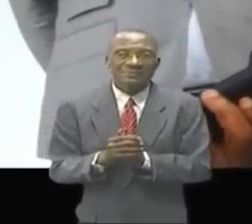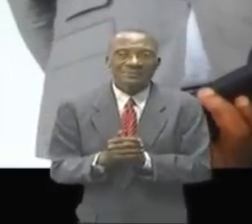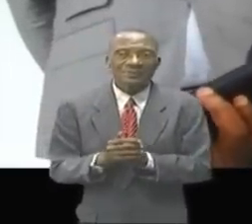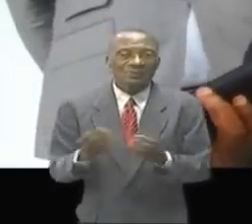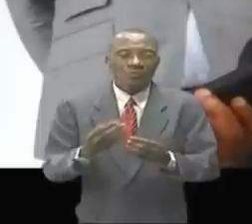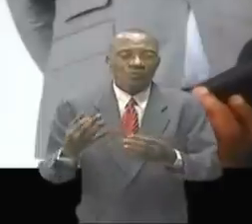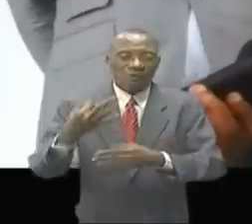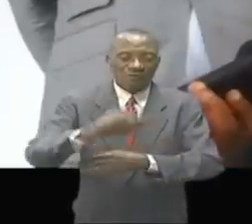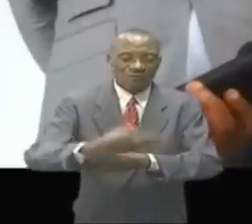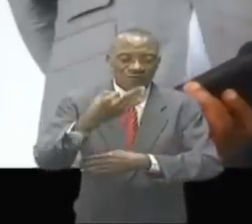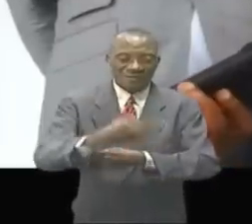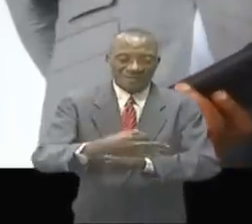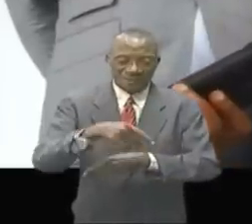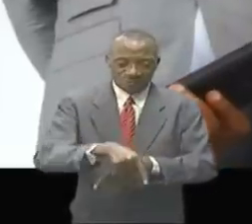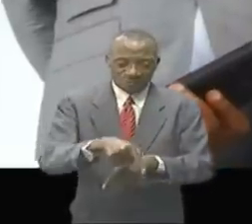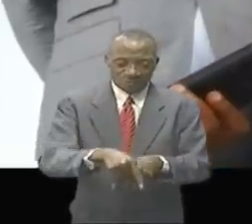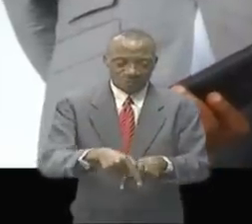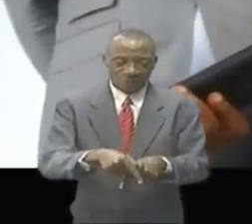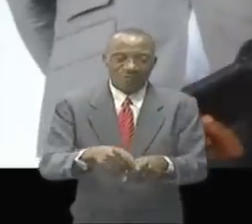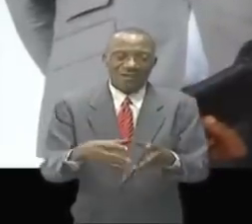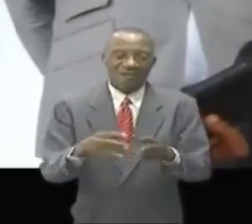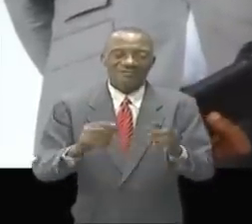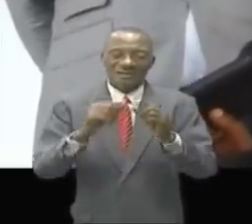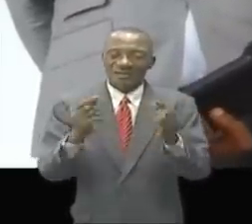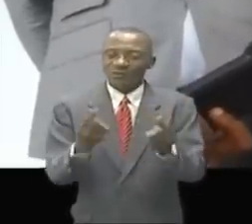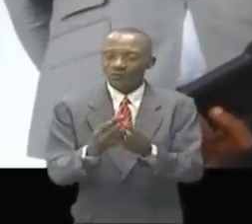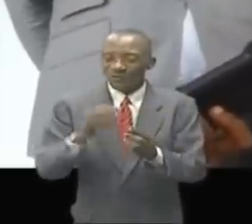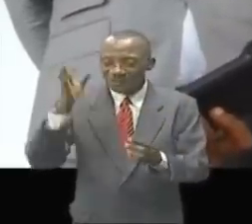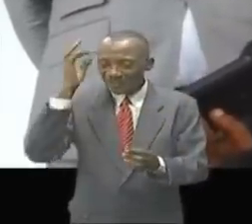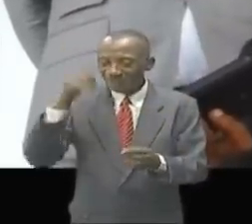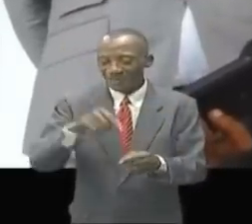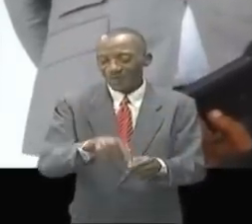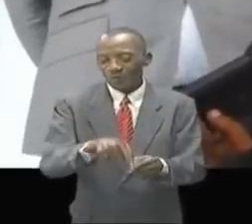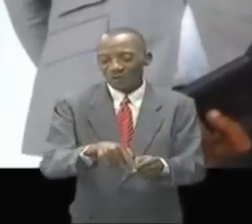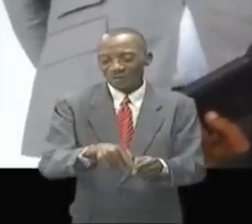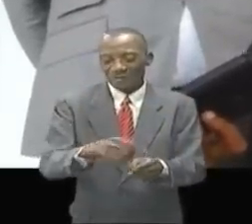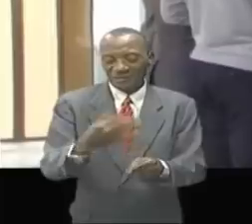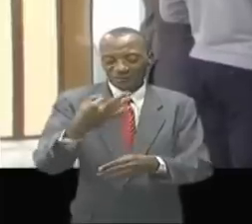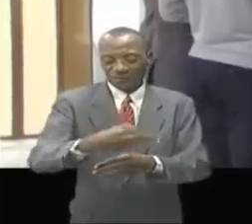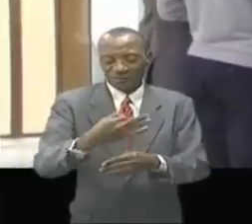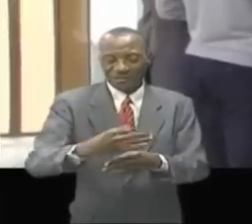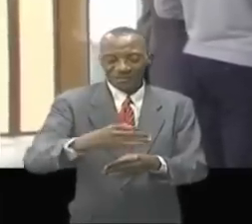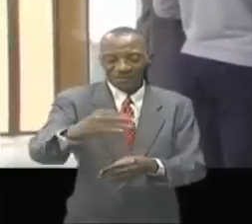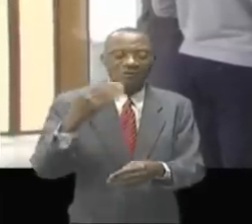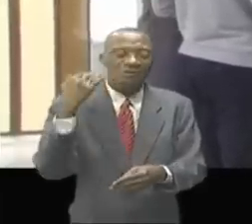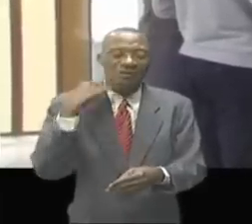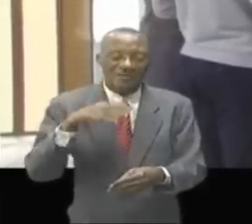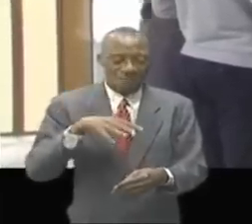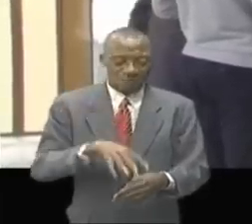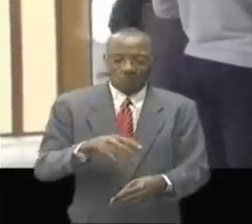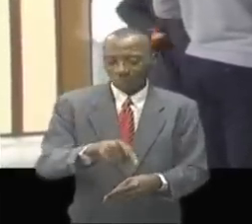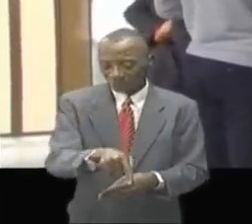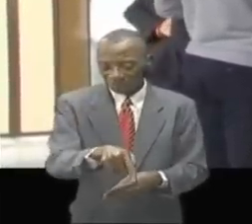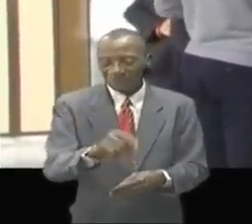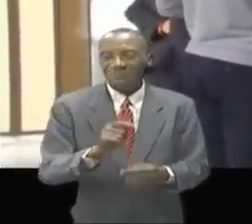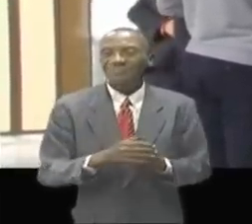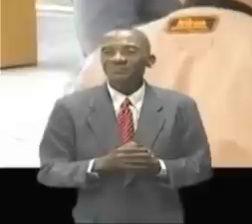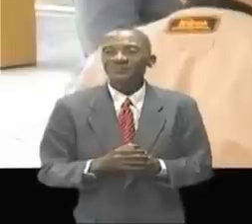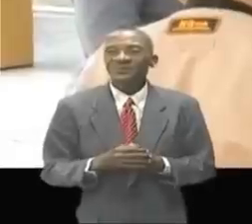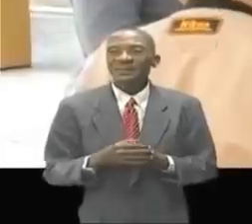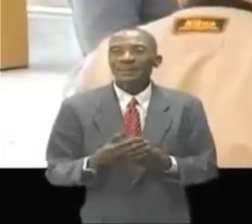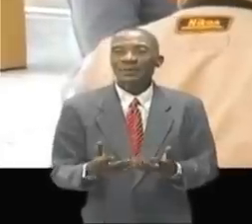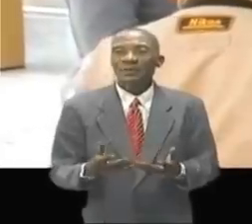occupée par une force terroriste à sa frontière avec l'Ouganda. L'RDC est restée liée aux deux principes, à